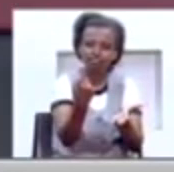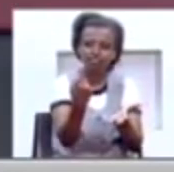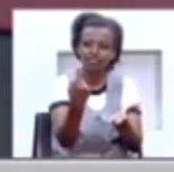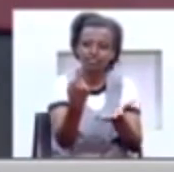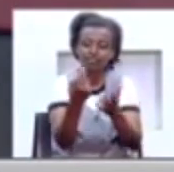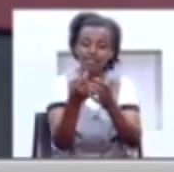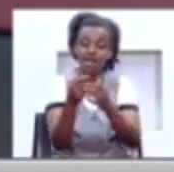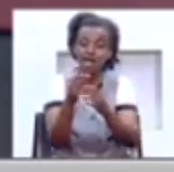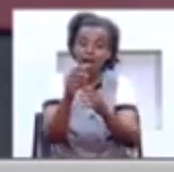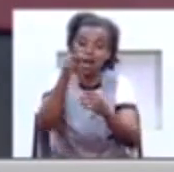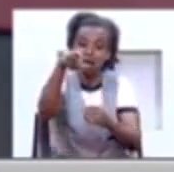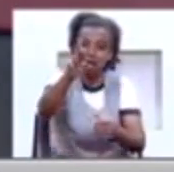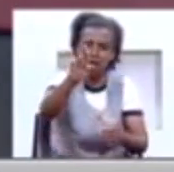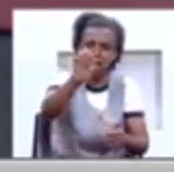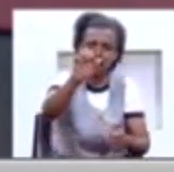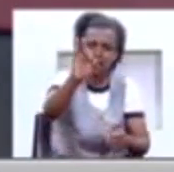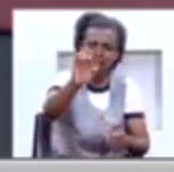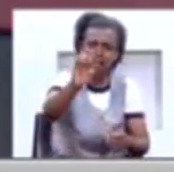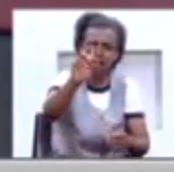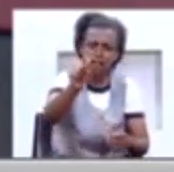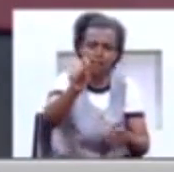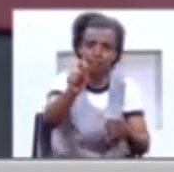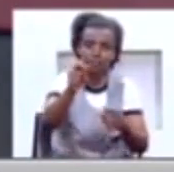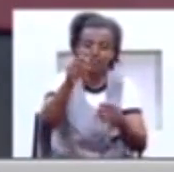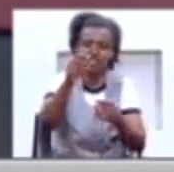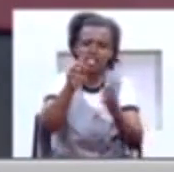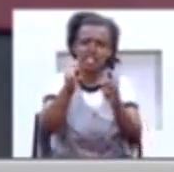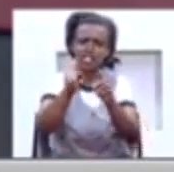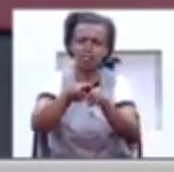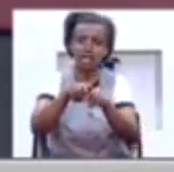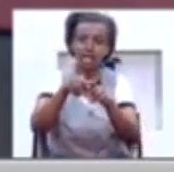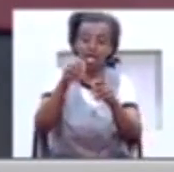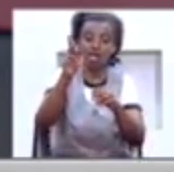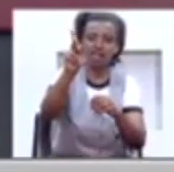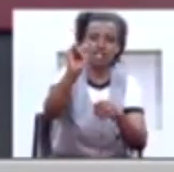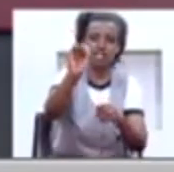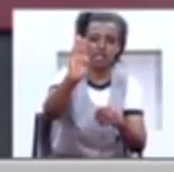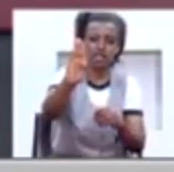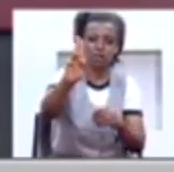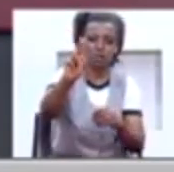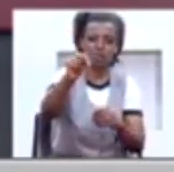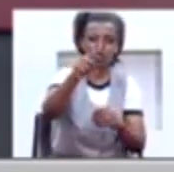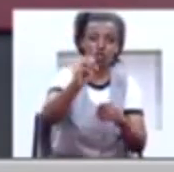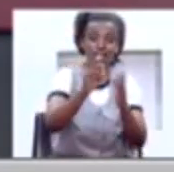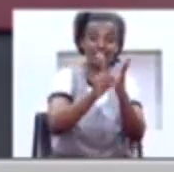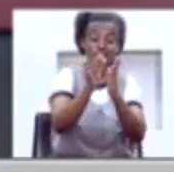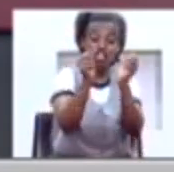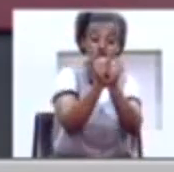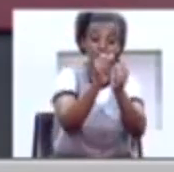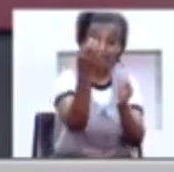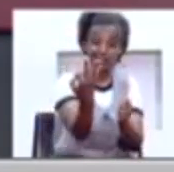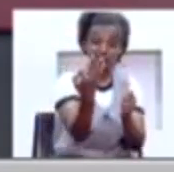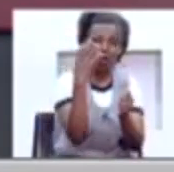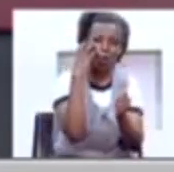abaprefe sinafashize abaminisitiri prefe wari wa Kibungo yandikiye Burgumestre bose ku itariki